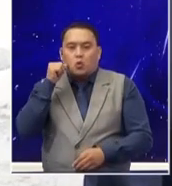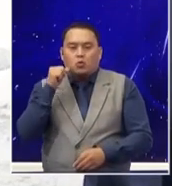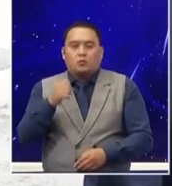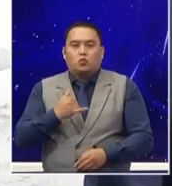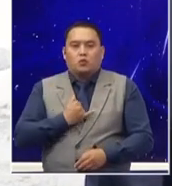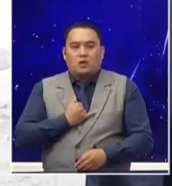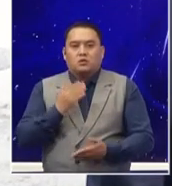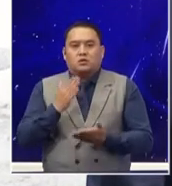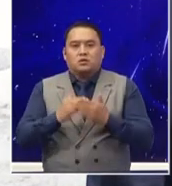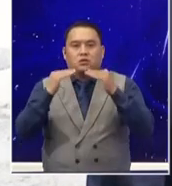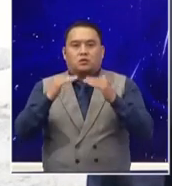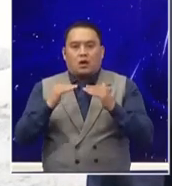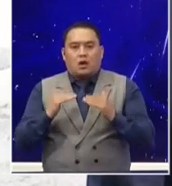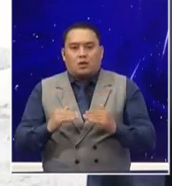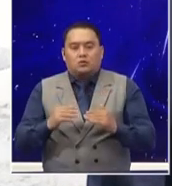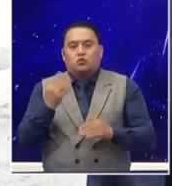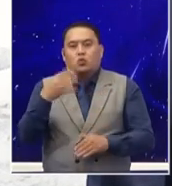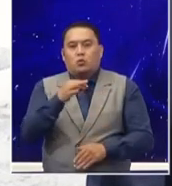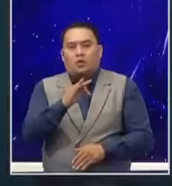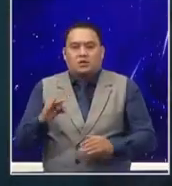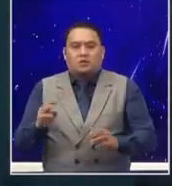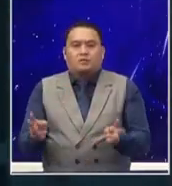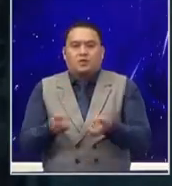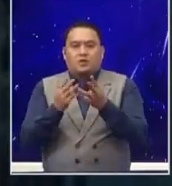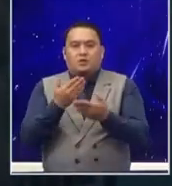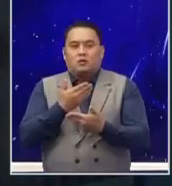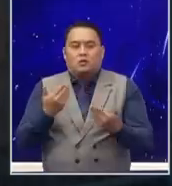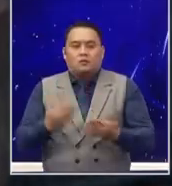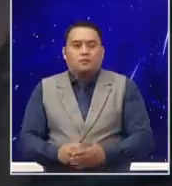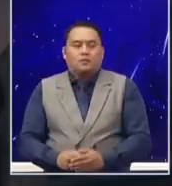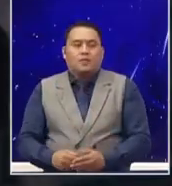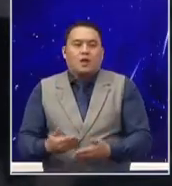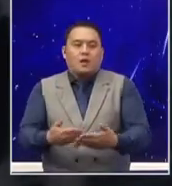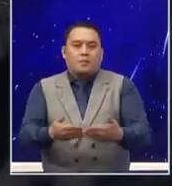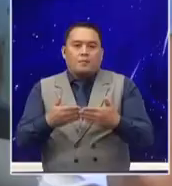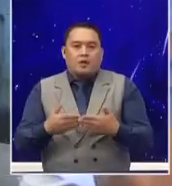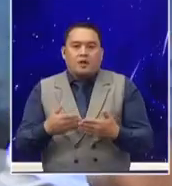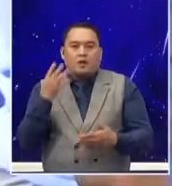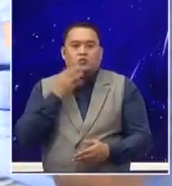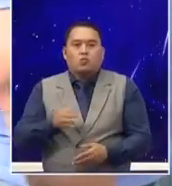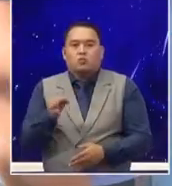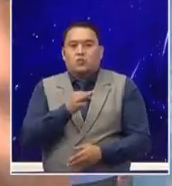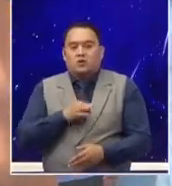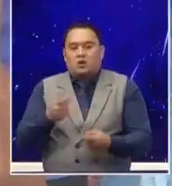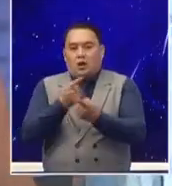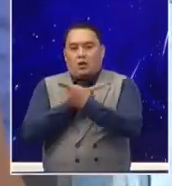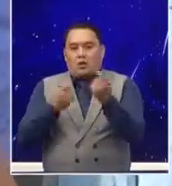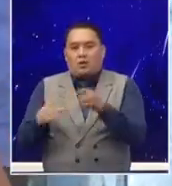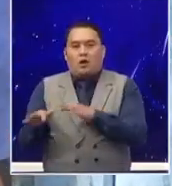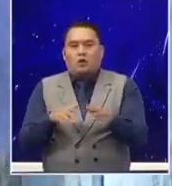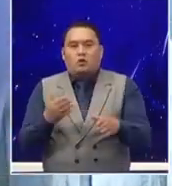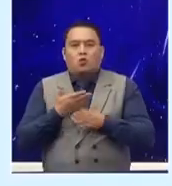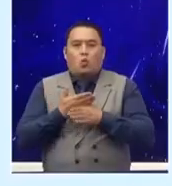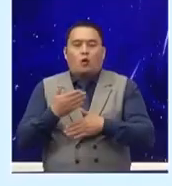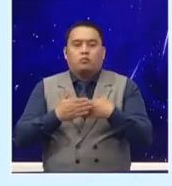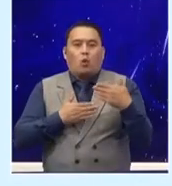наблюдается снижение пожаров на 40%. В преддверии отопительного сезона сотрудники ДЧС Алматинской области объявили акцию «Рука